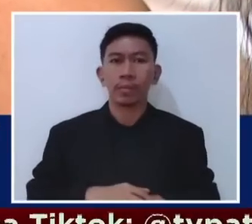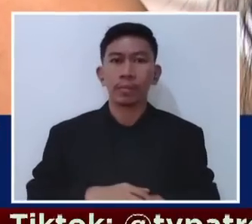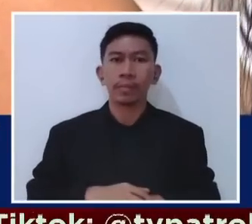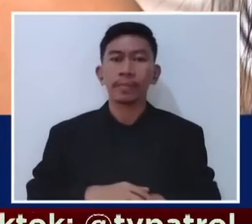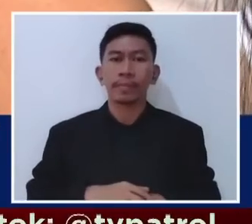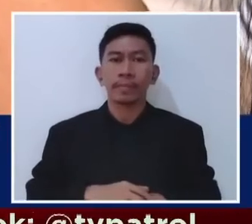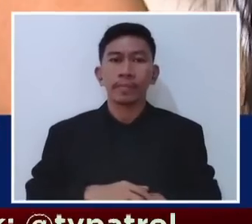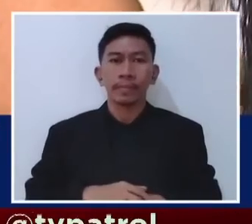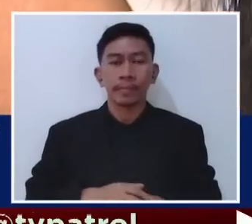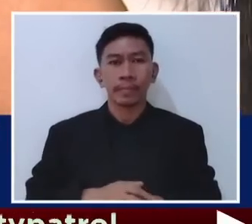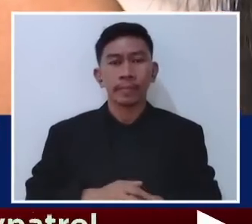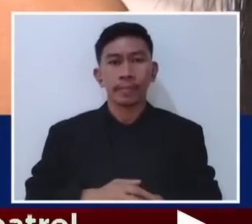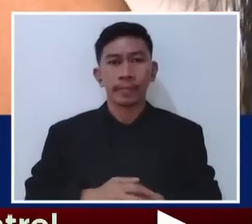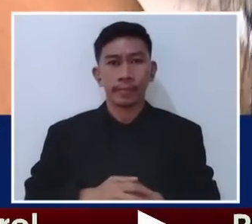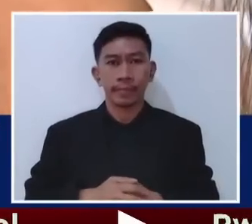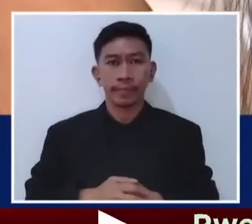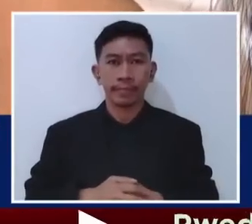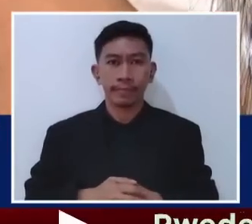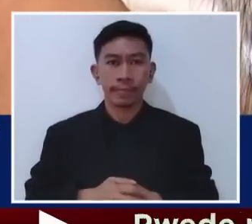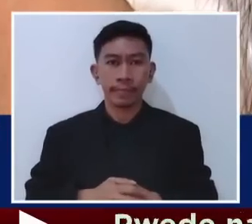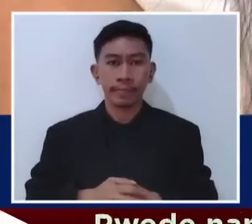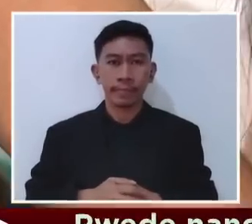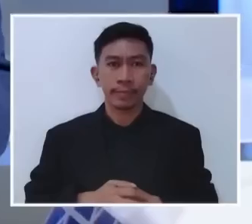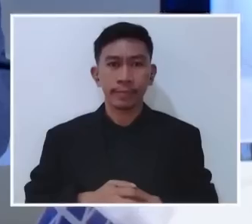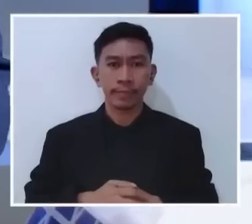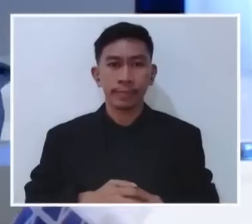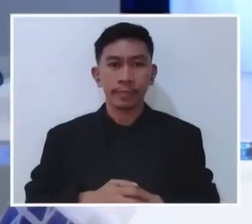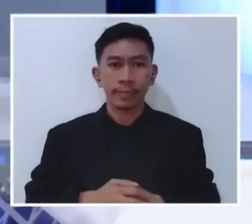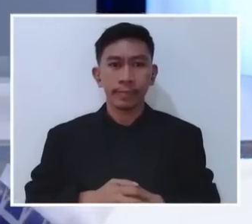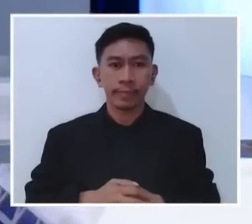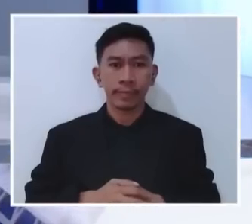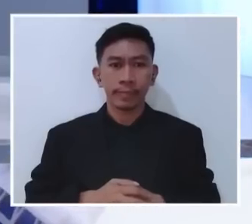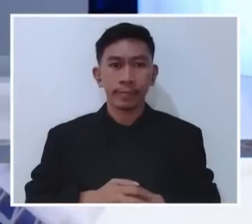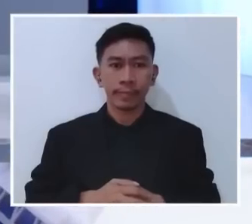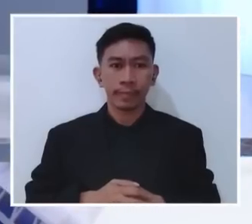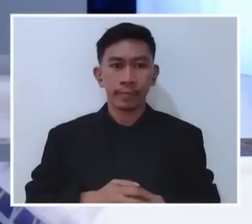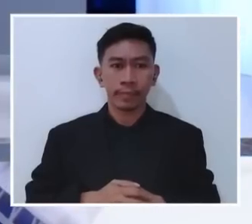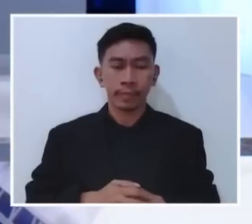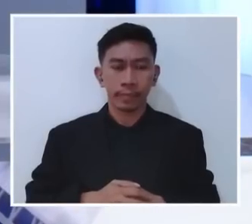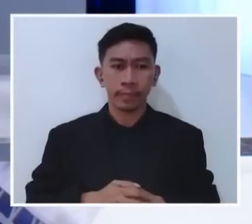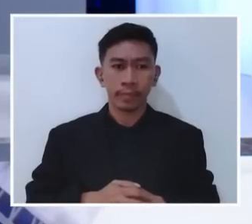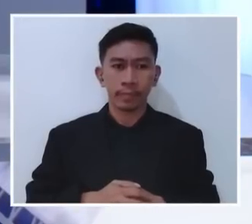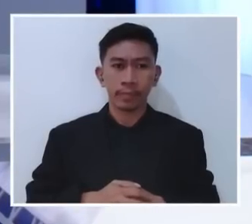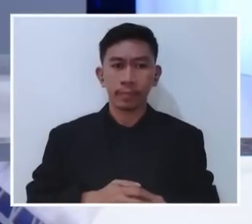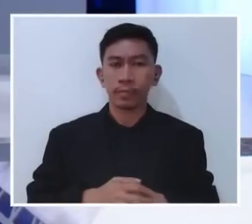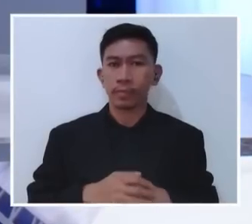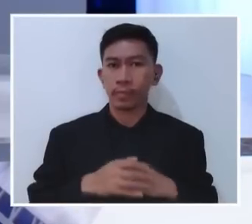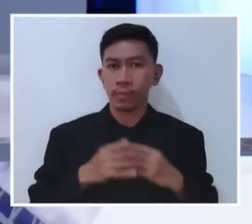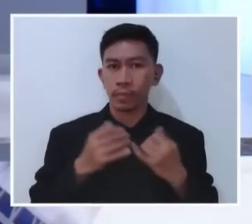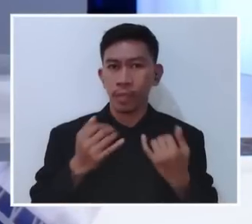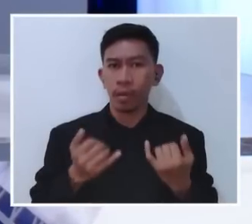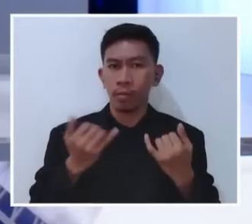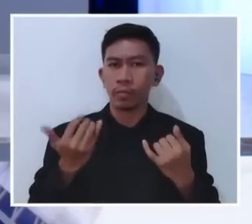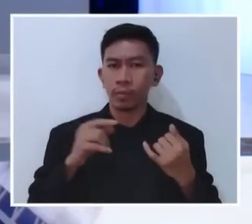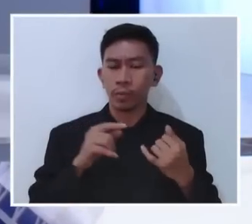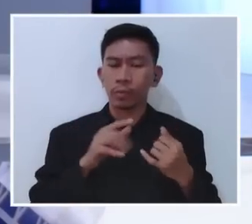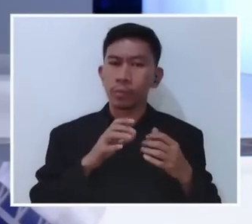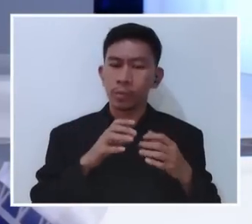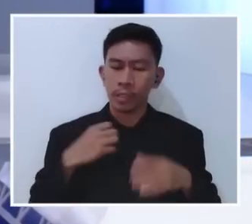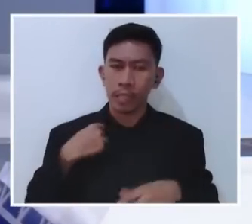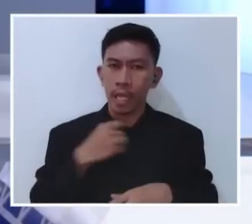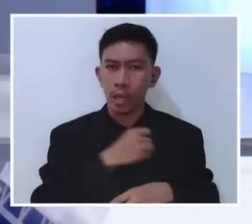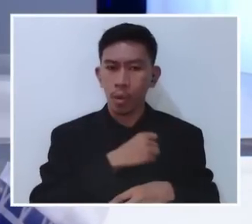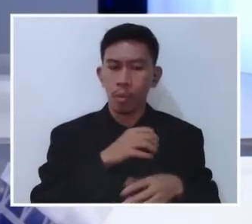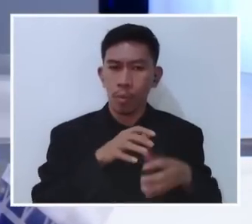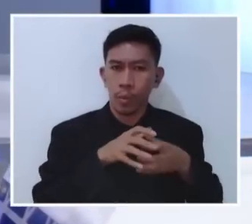Kapulong, ABS-CBN News. Sa kabila ng panawagan ng minorya sa Senado na ibito